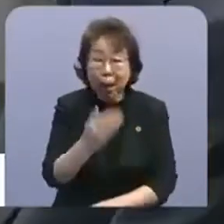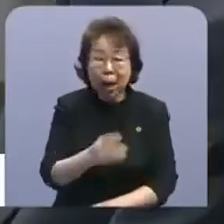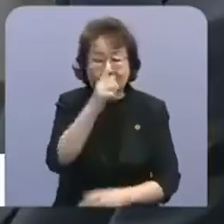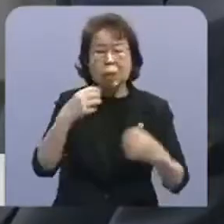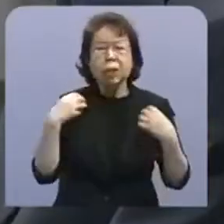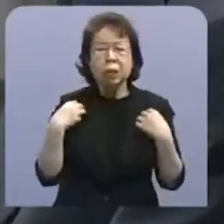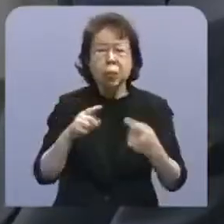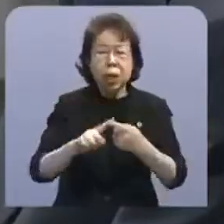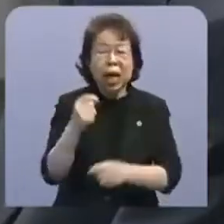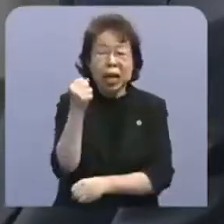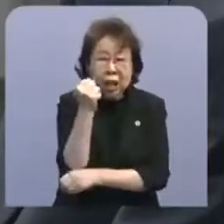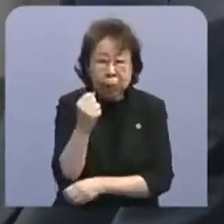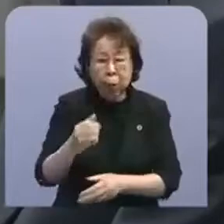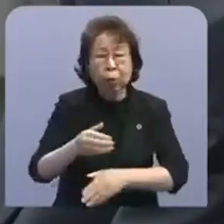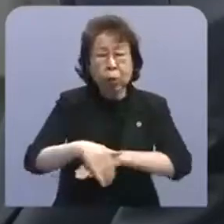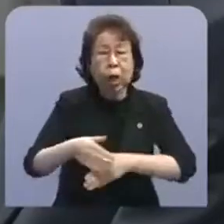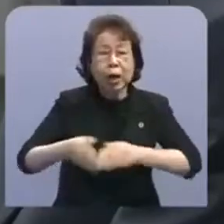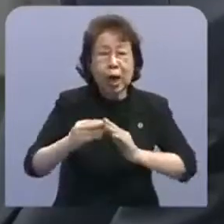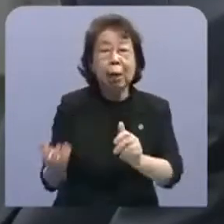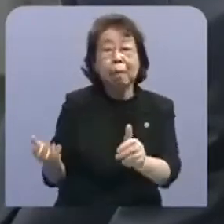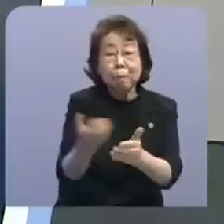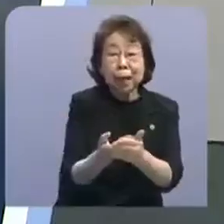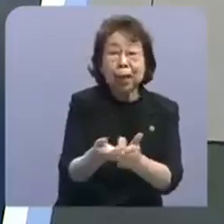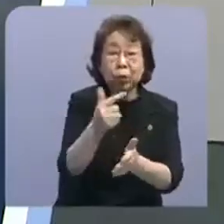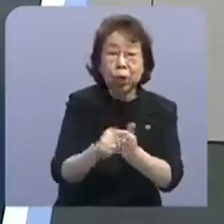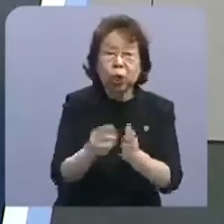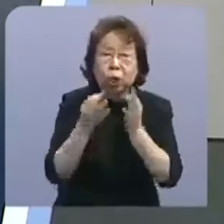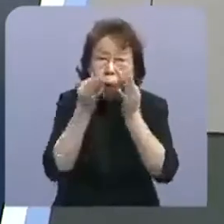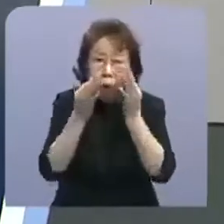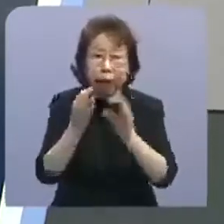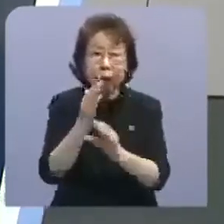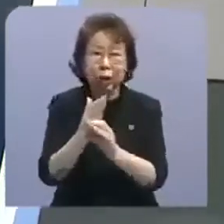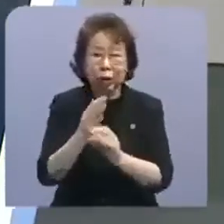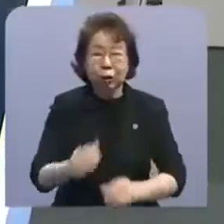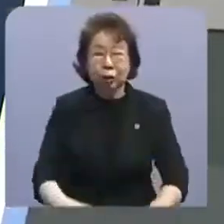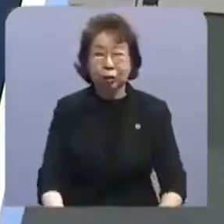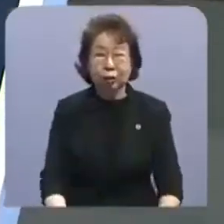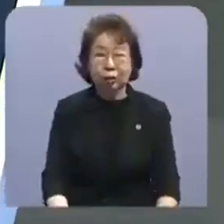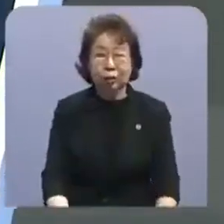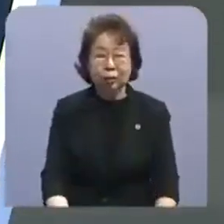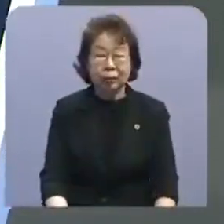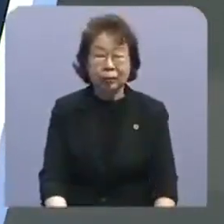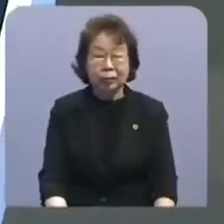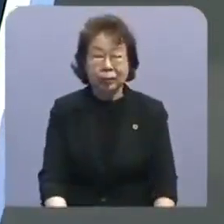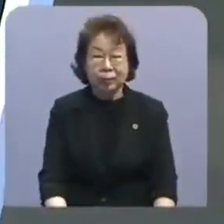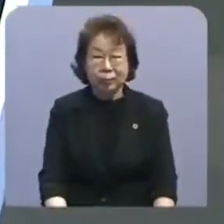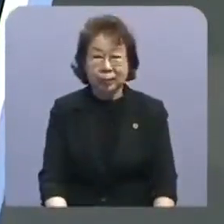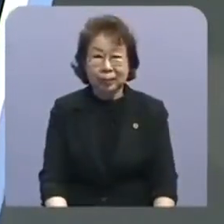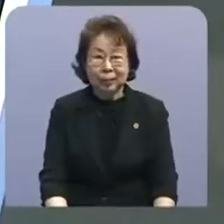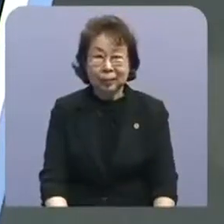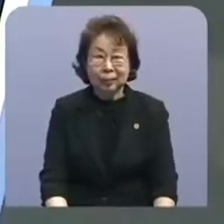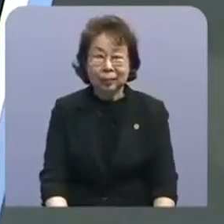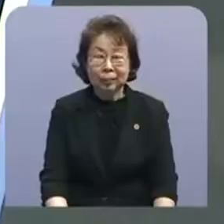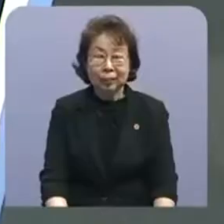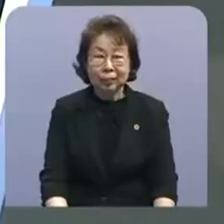국토부의 기본 계획 수립에 반영될 수 있게 노력하기로 했습니다. KBS 뉴스 이상준입니다.